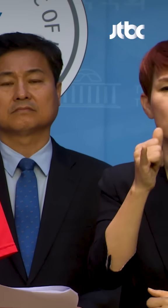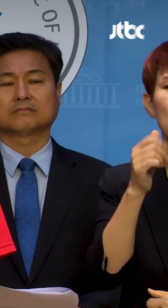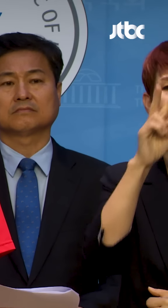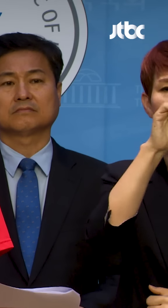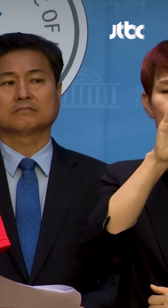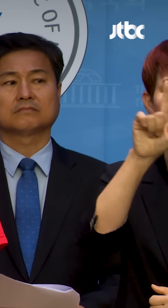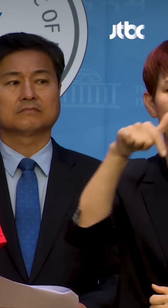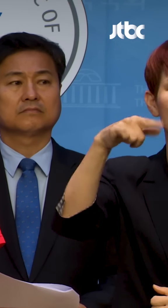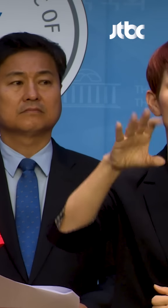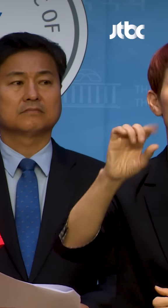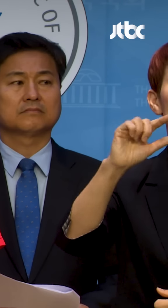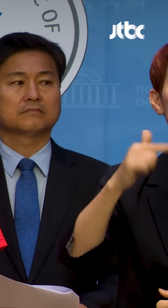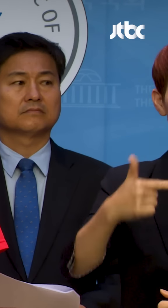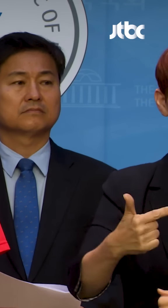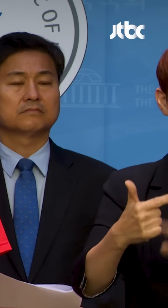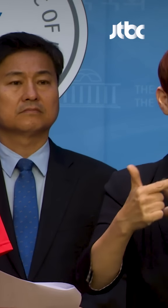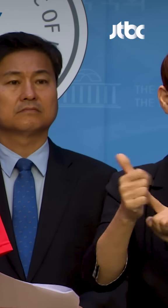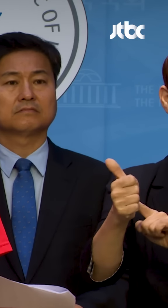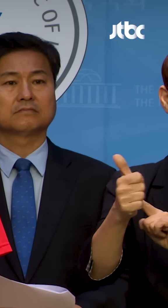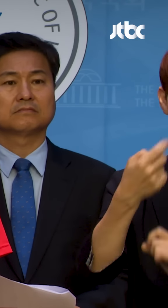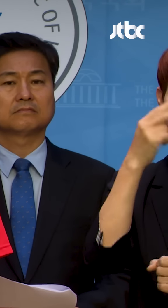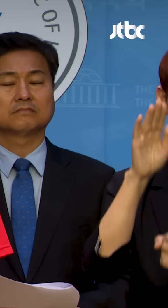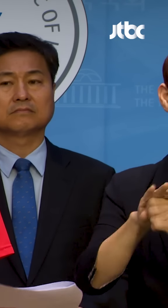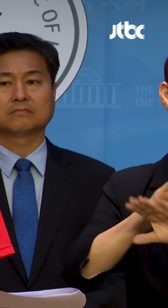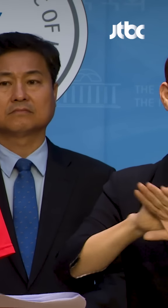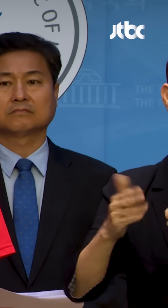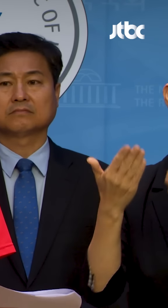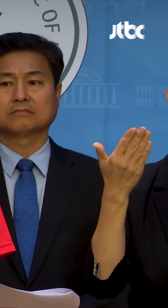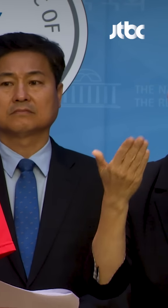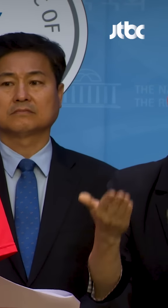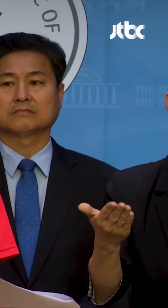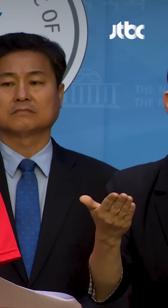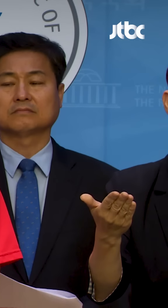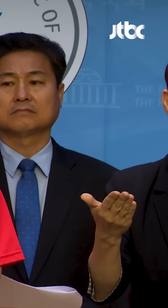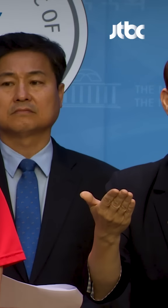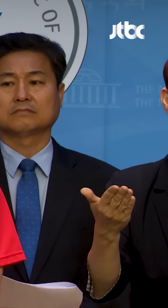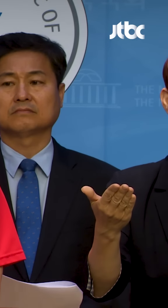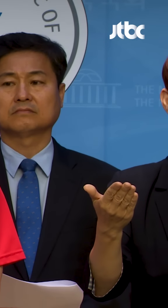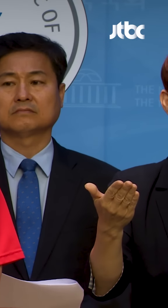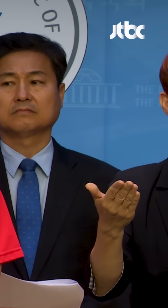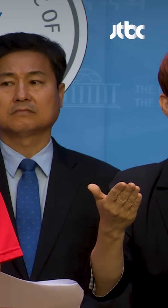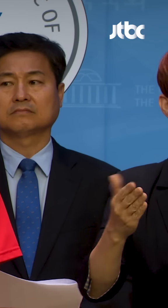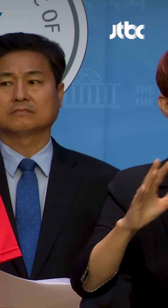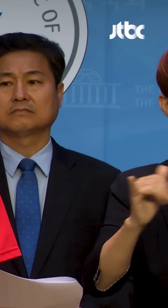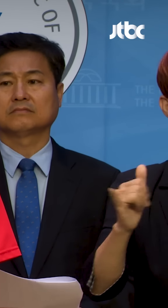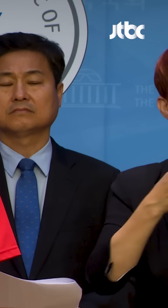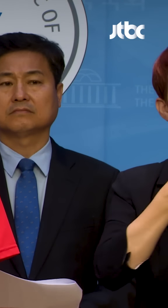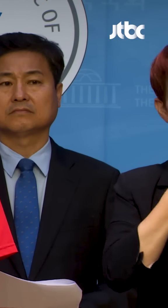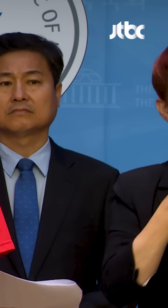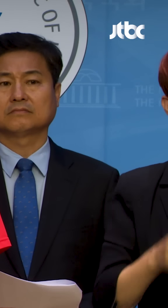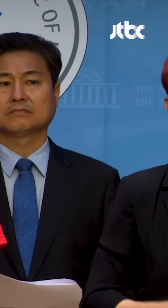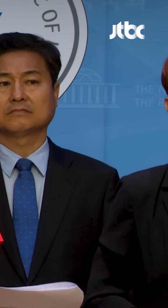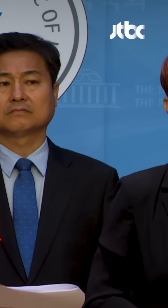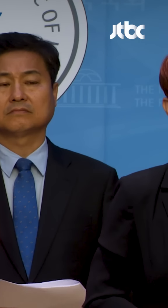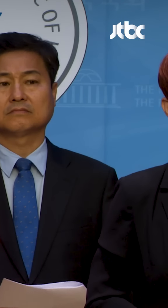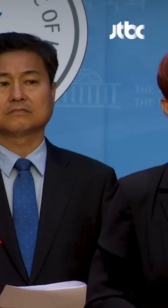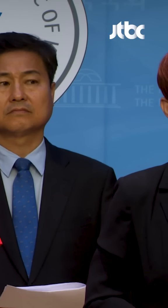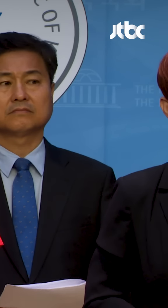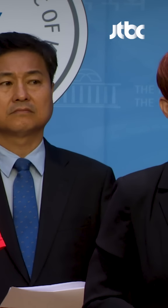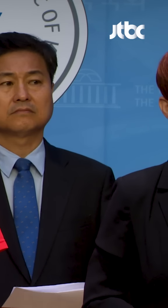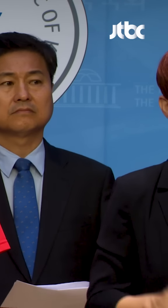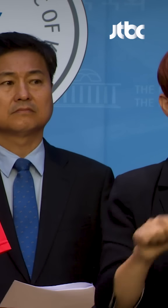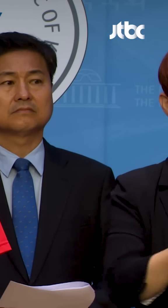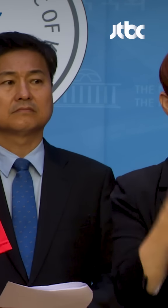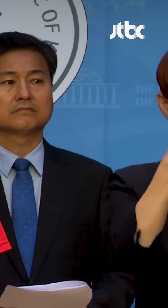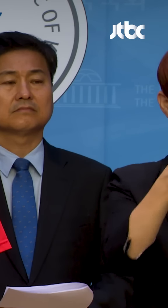대령. 이들의 억울함을 풀어주는 것보다 더한 민생은 없습니다.